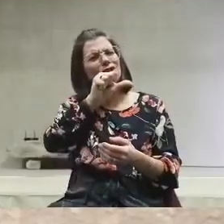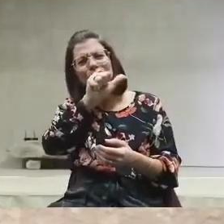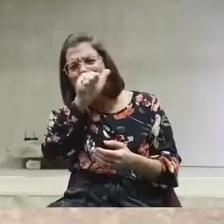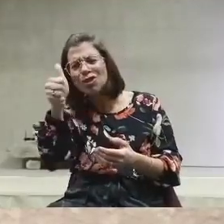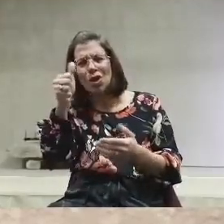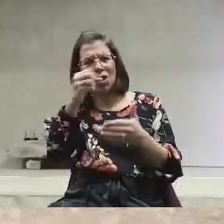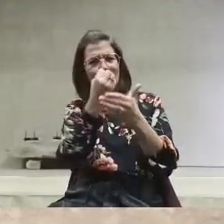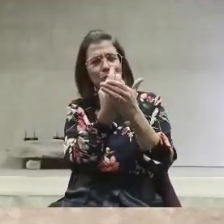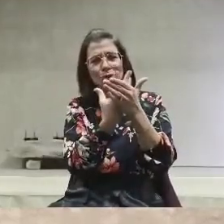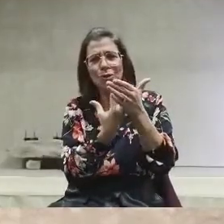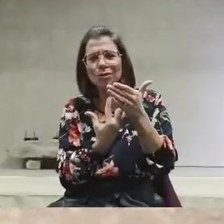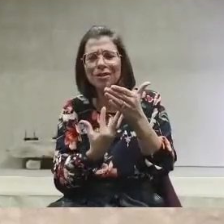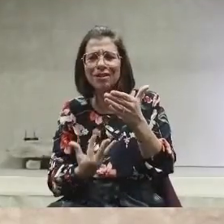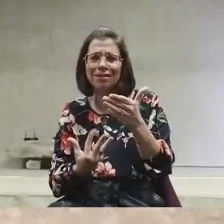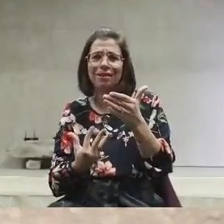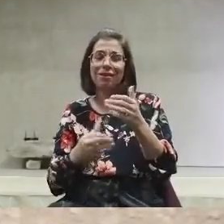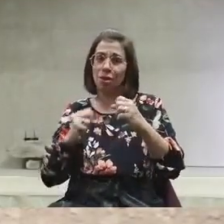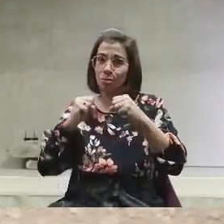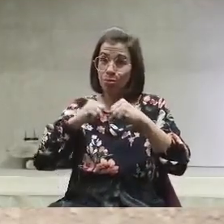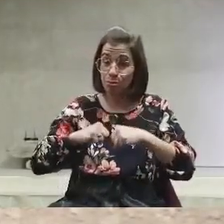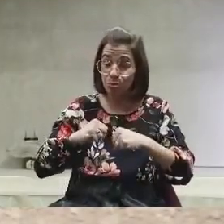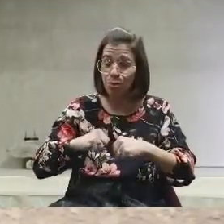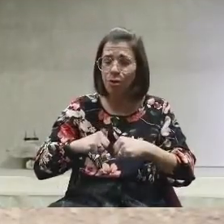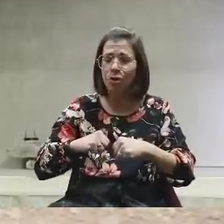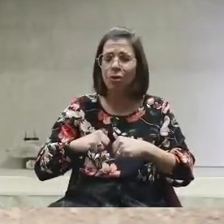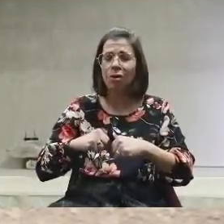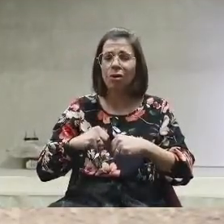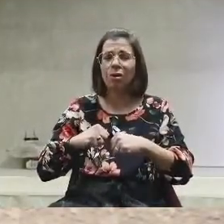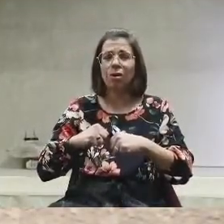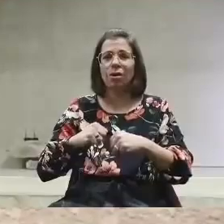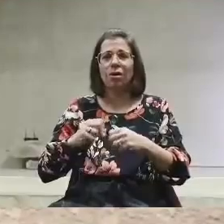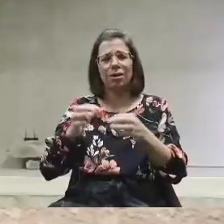avait le pouvoir de nous sanctifier. Seul son sang avait le